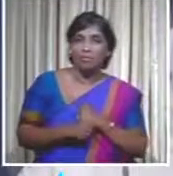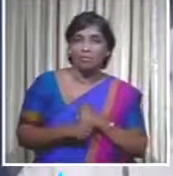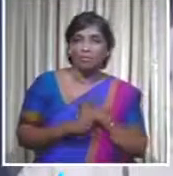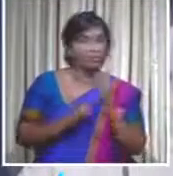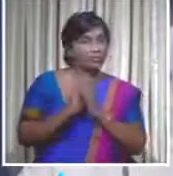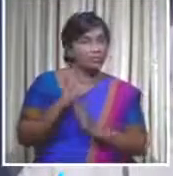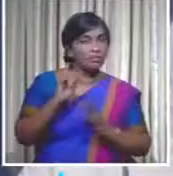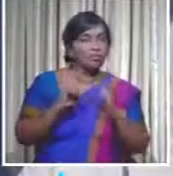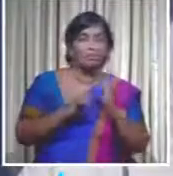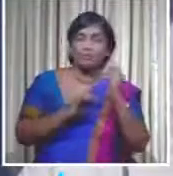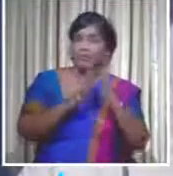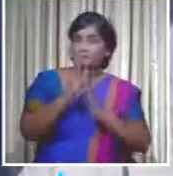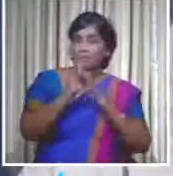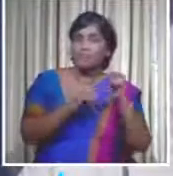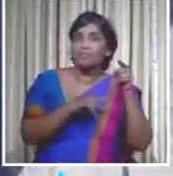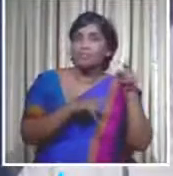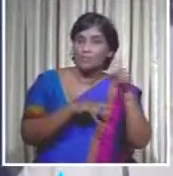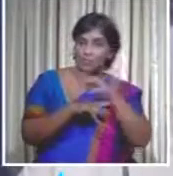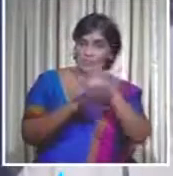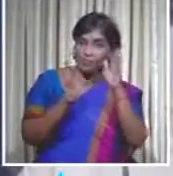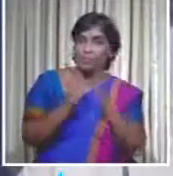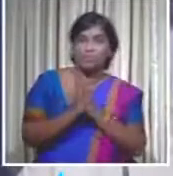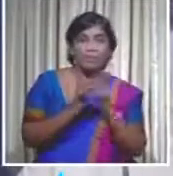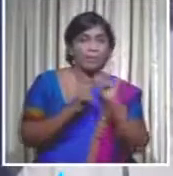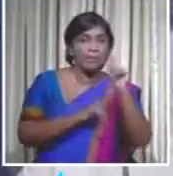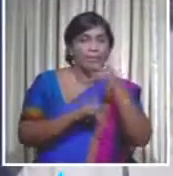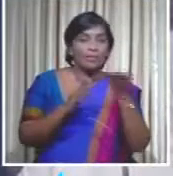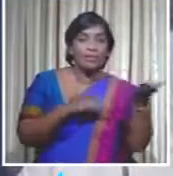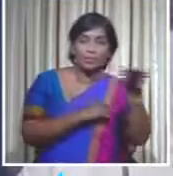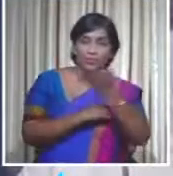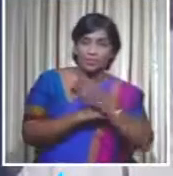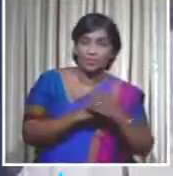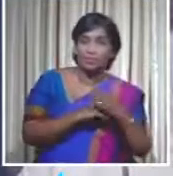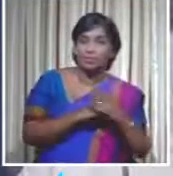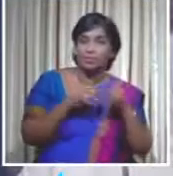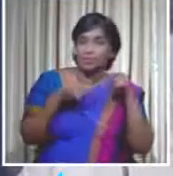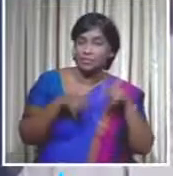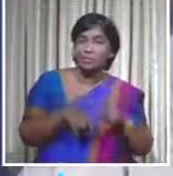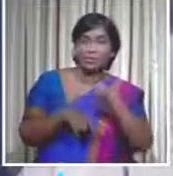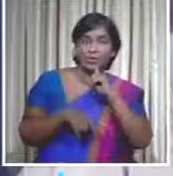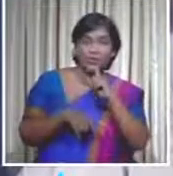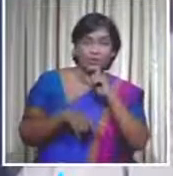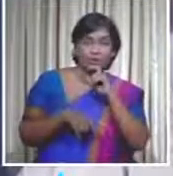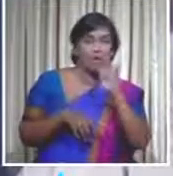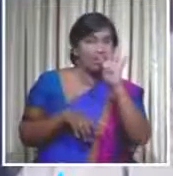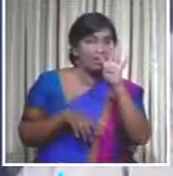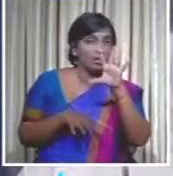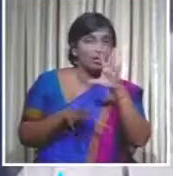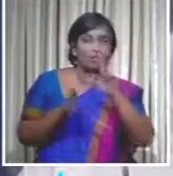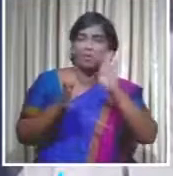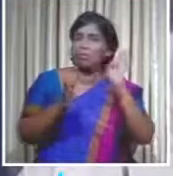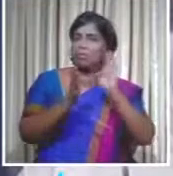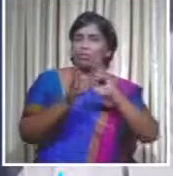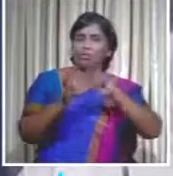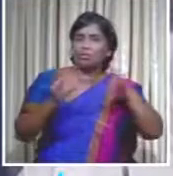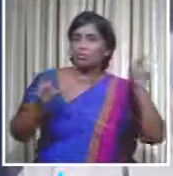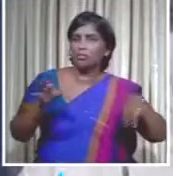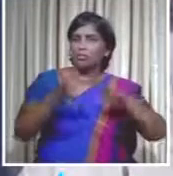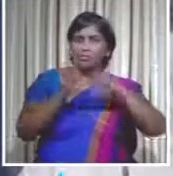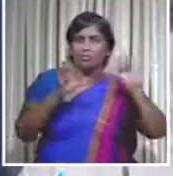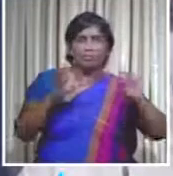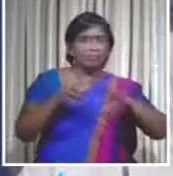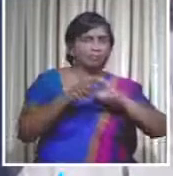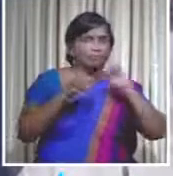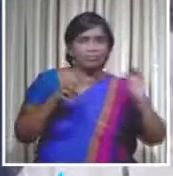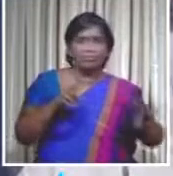मंत्री वरुंगे अहमति वरुंगे मे सभा इन उदये अडवेन नड़ हतलिस्पहा इलास्कर